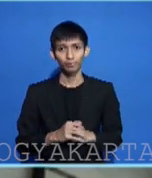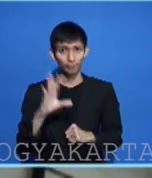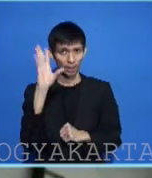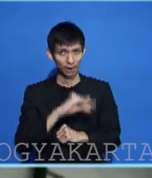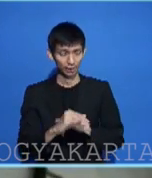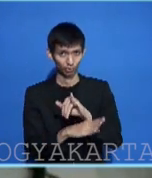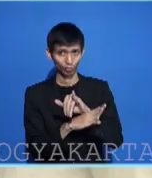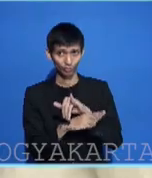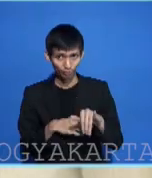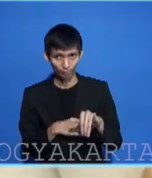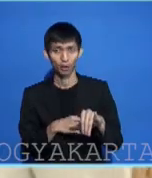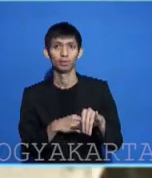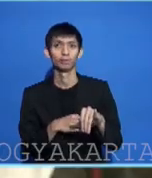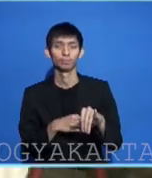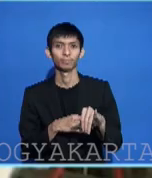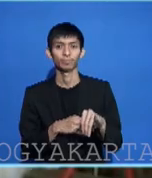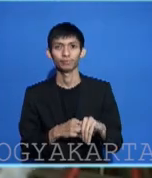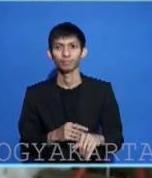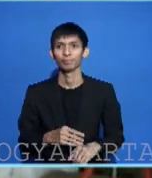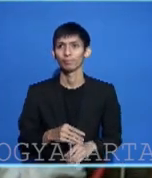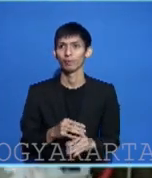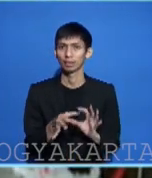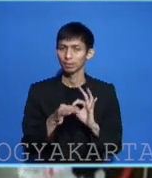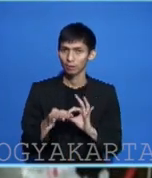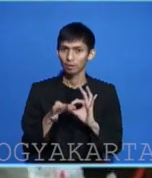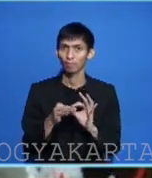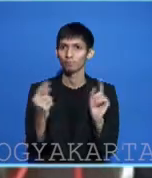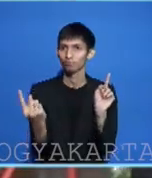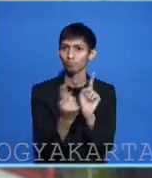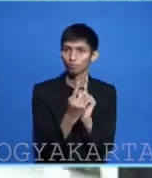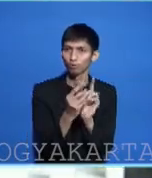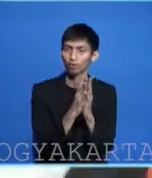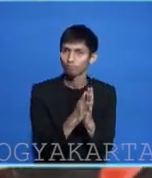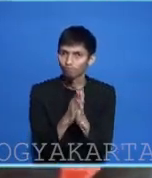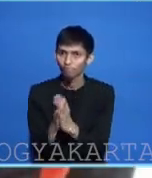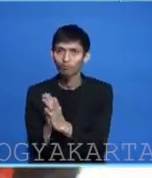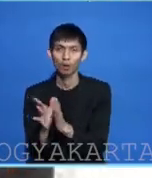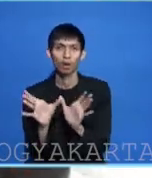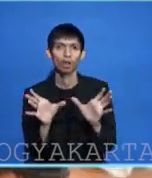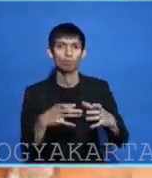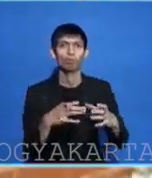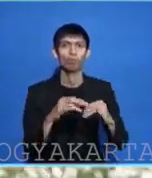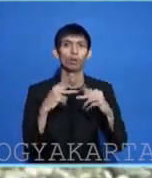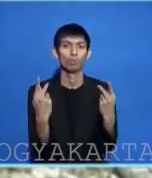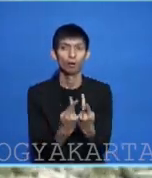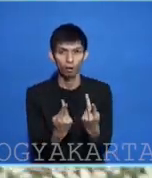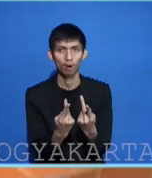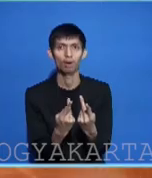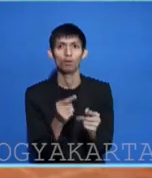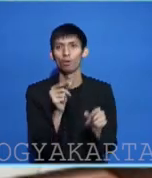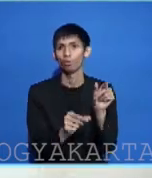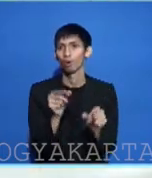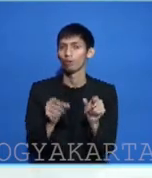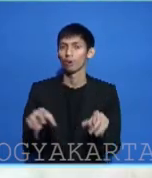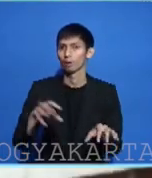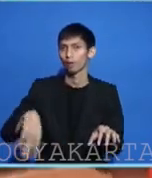juga dimaknai sebagai momentum untuk menjalin silaturahmi dengan orang sekitar, baik berkumpul dengan keluarga maupun orang-orang di lingkungan